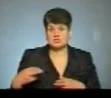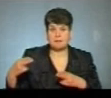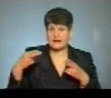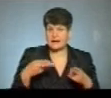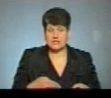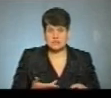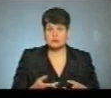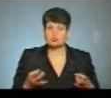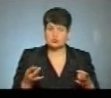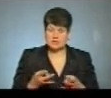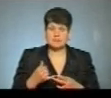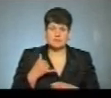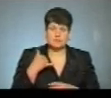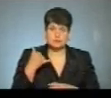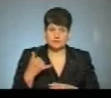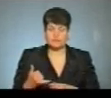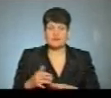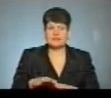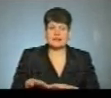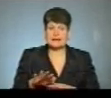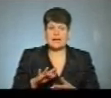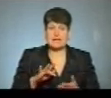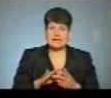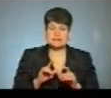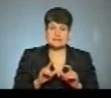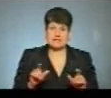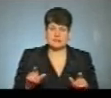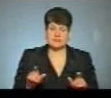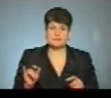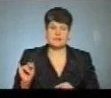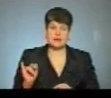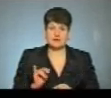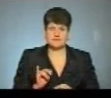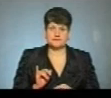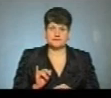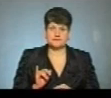тому варто звернутися до територіального центру і